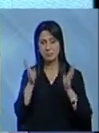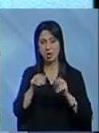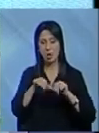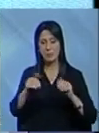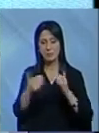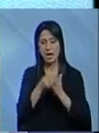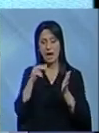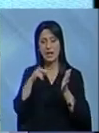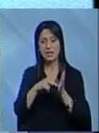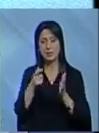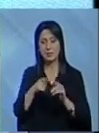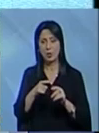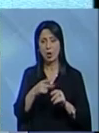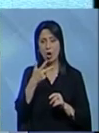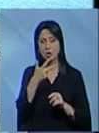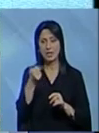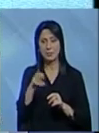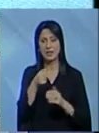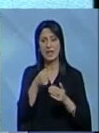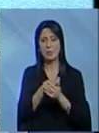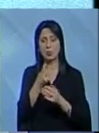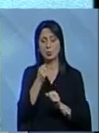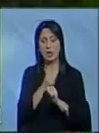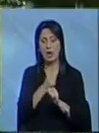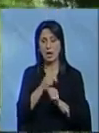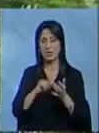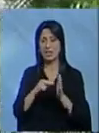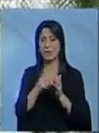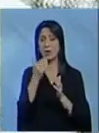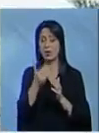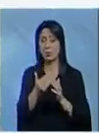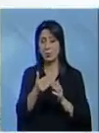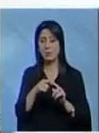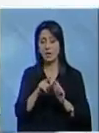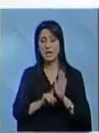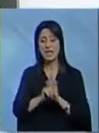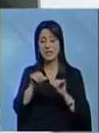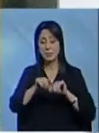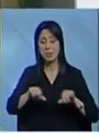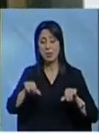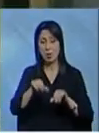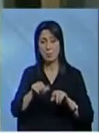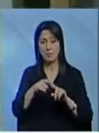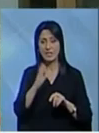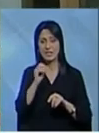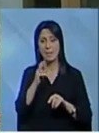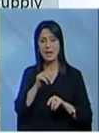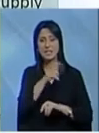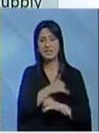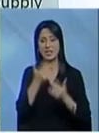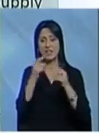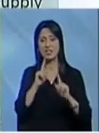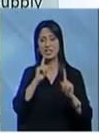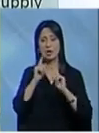კომისიამ ახალი ტარიფები გეგმიურად 31 დეკემბრამდე უნდა დაადგინოს. ადმინისტრაციული წარმოების დაწყების საკითხზე სემეკის წევრები